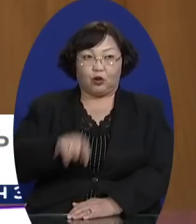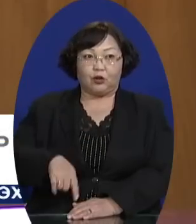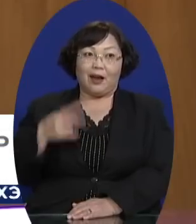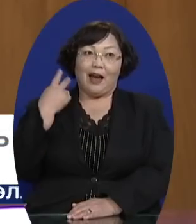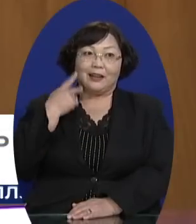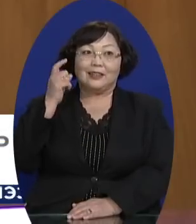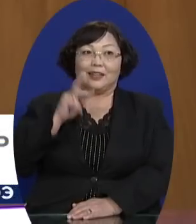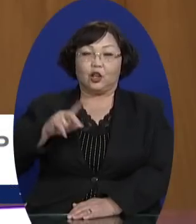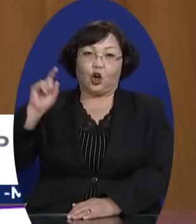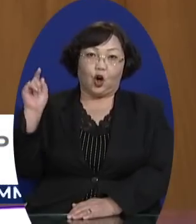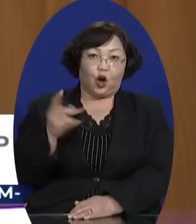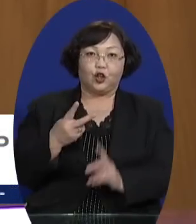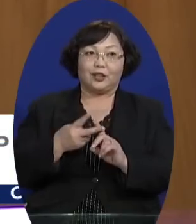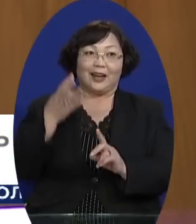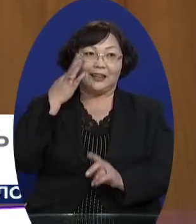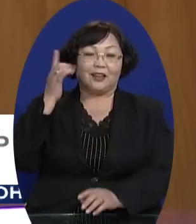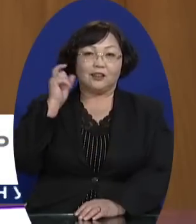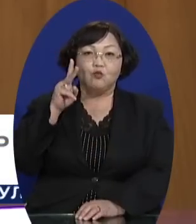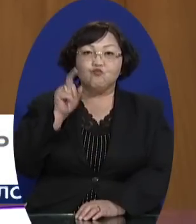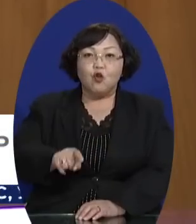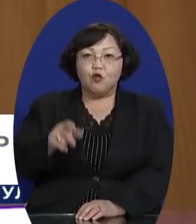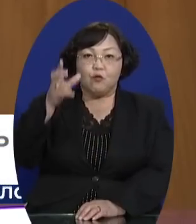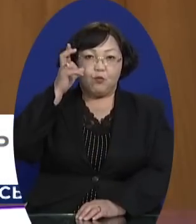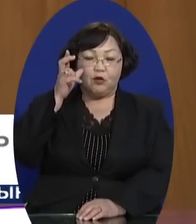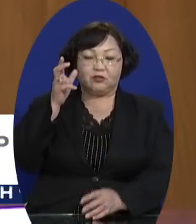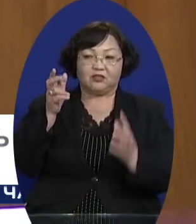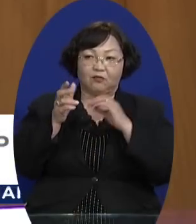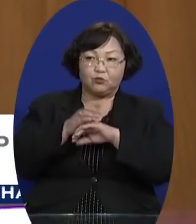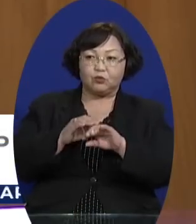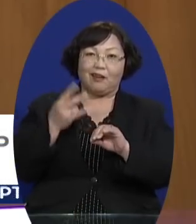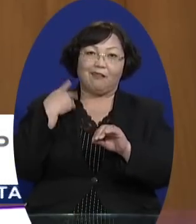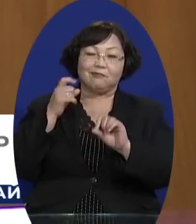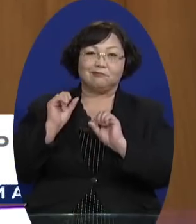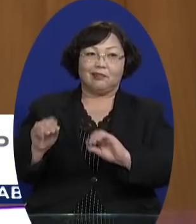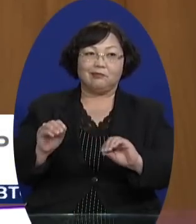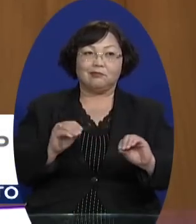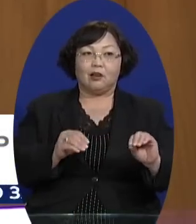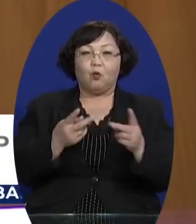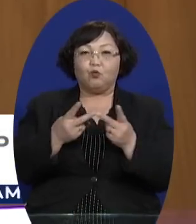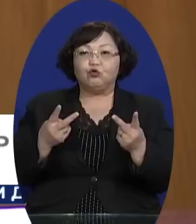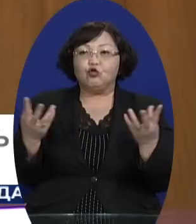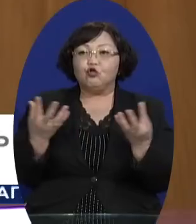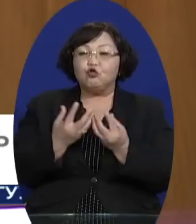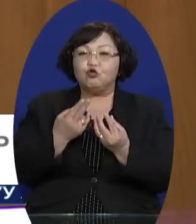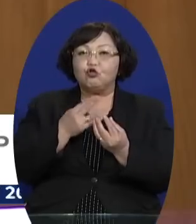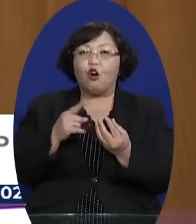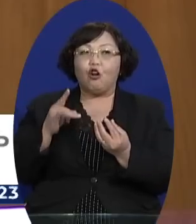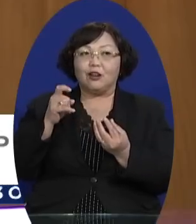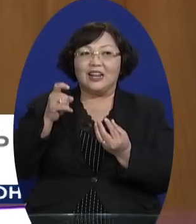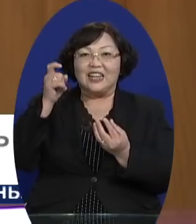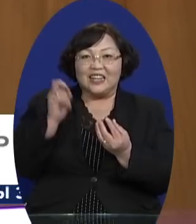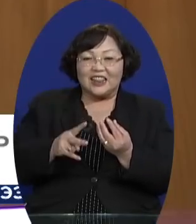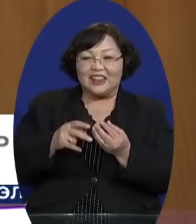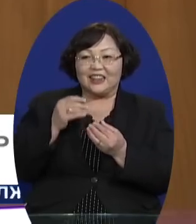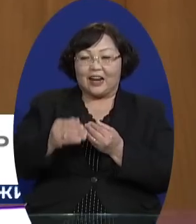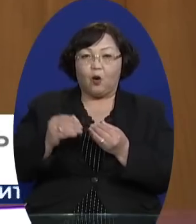үзээд боловсролтой зааж байна. 13-аас 14 улсад үндэсний цөөнхийн хэлний дараа оруулаад 3 дахь одоо хэл болгоод явж